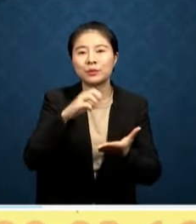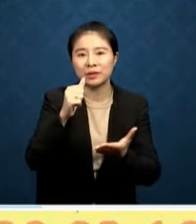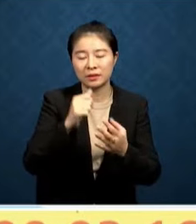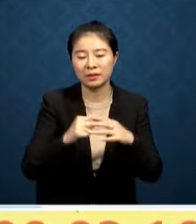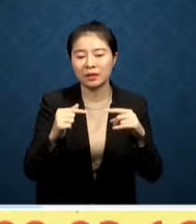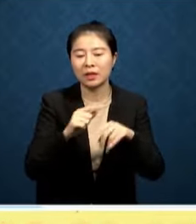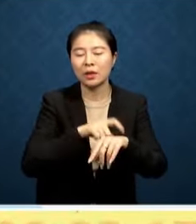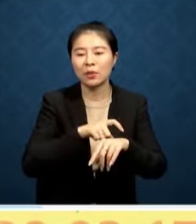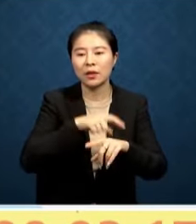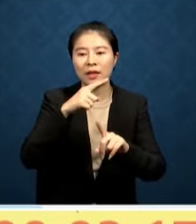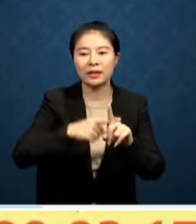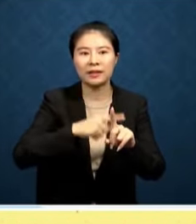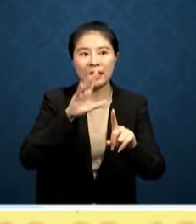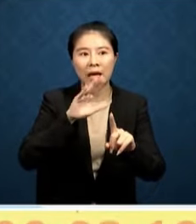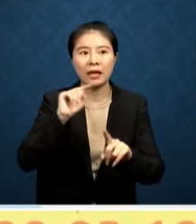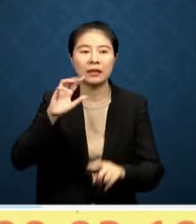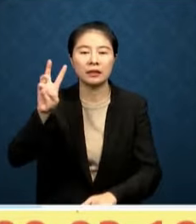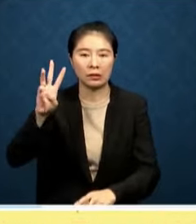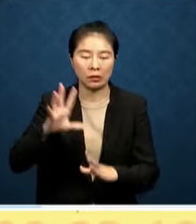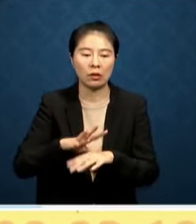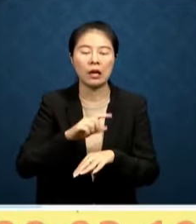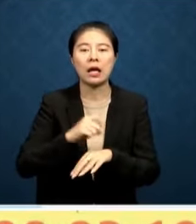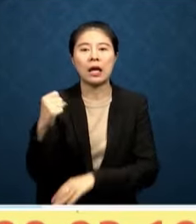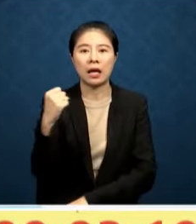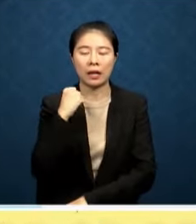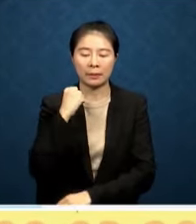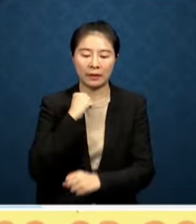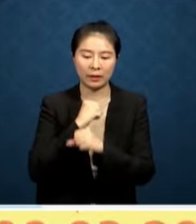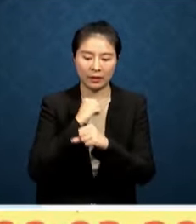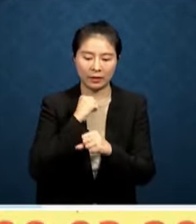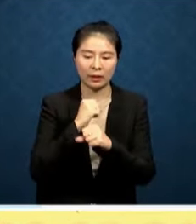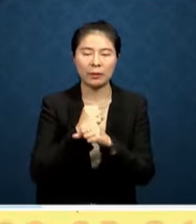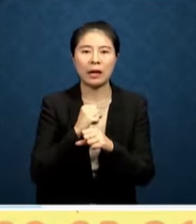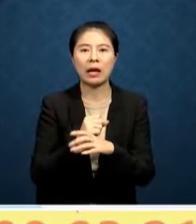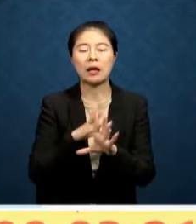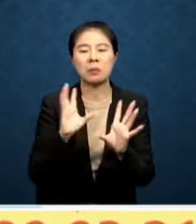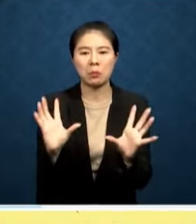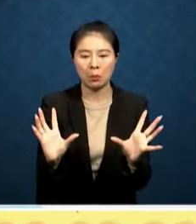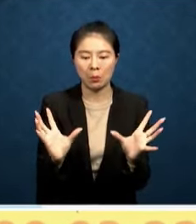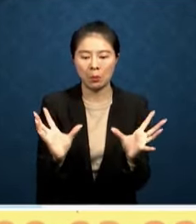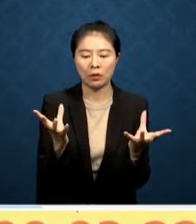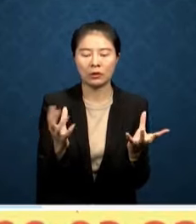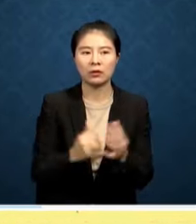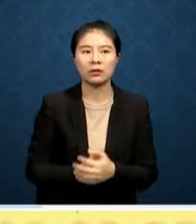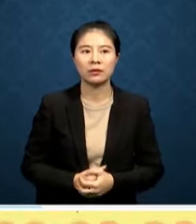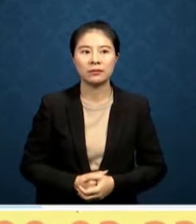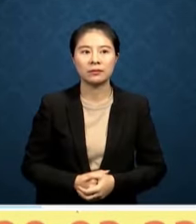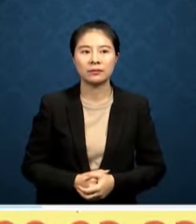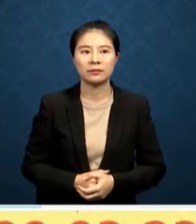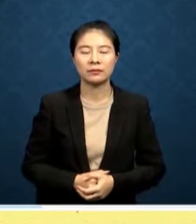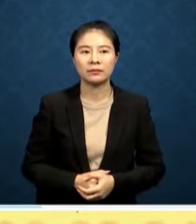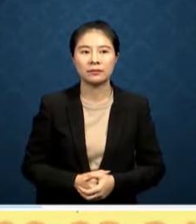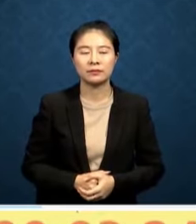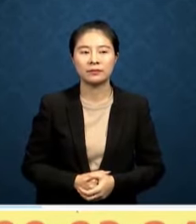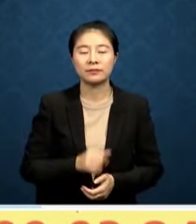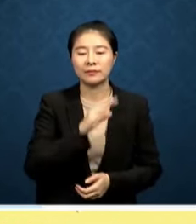วลาอีก 5-6 เดือนก็จะหมดอำนาจของกรรมการชุดปัจจุบันแต่ก็อย่างที่ว่านะครับถ้าเป็น